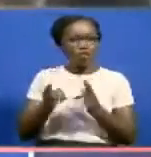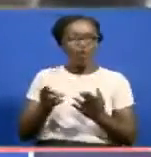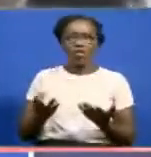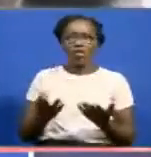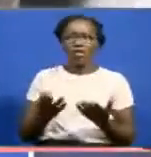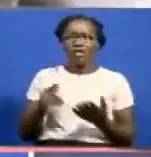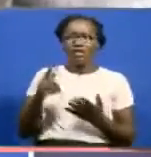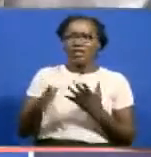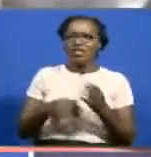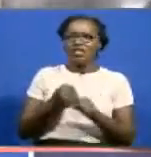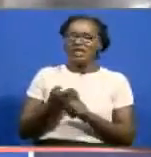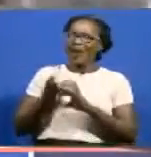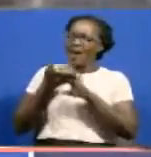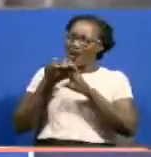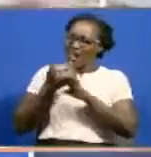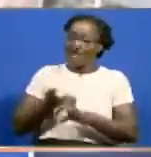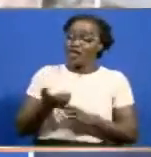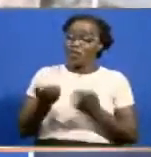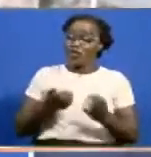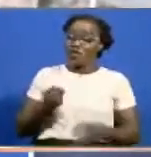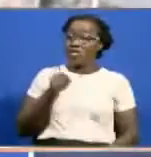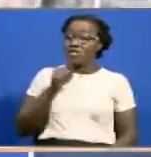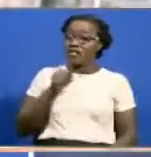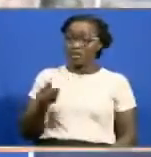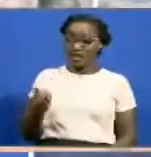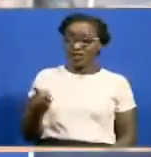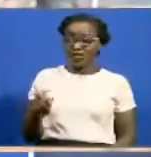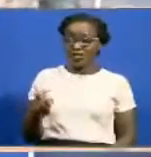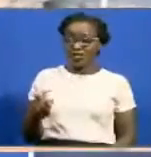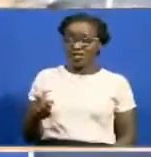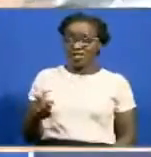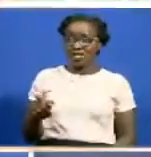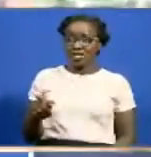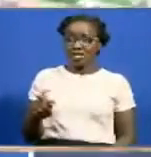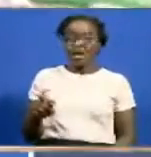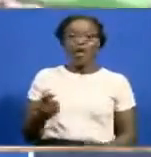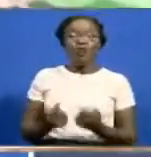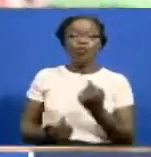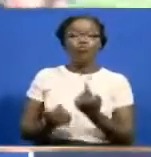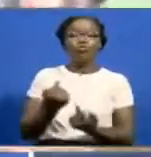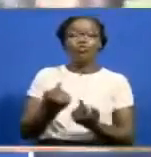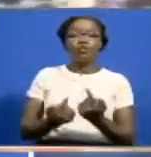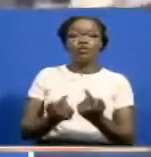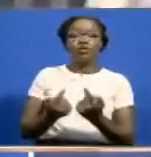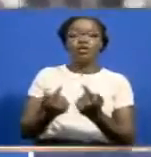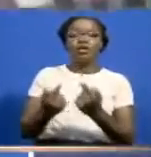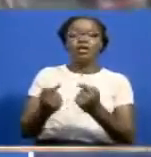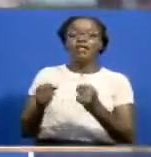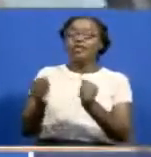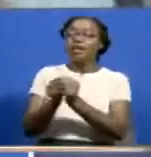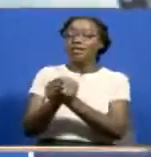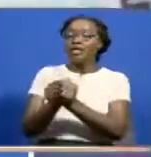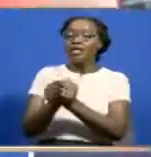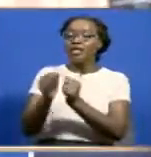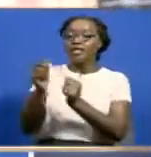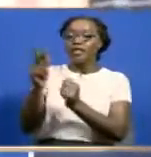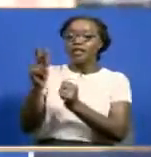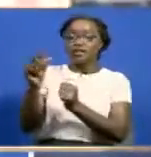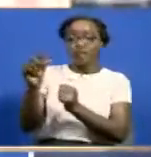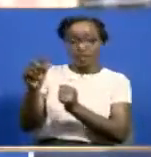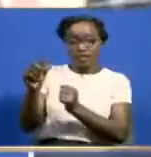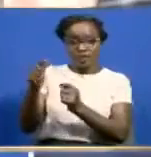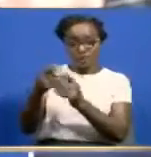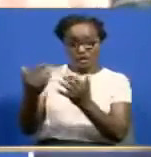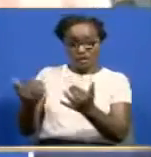umekuwa mgumu zaidi kwa biashara yake. Kwa jinsi nilikuwa nikikupika kilo 10, sasa inakupika kilo 7. Sasa unaona kilo 3